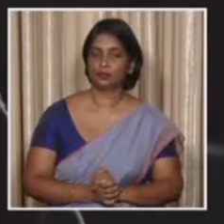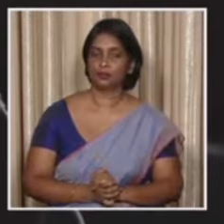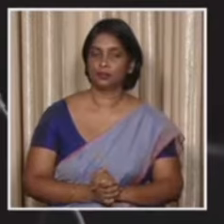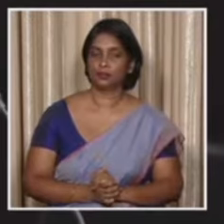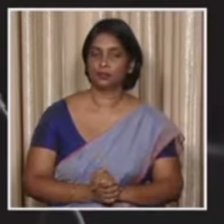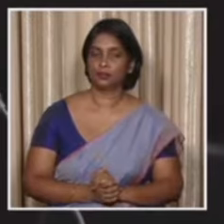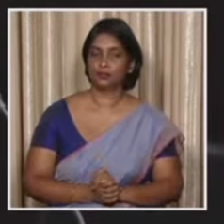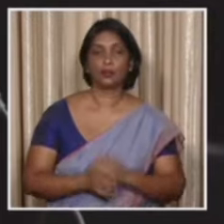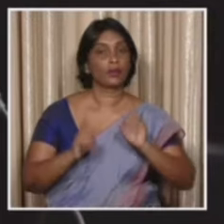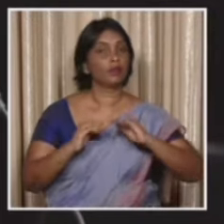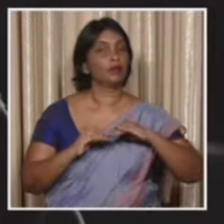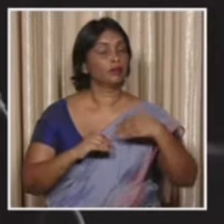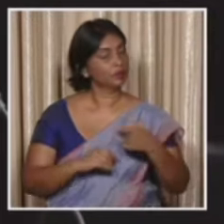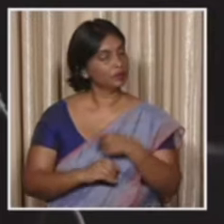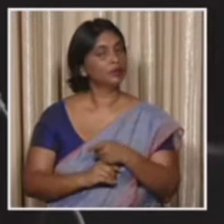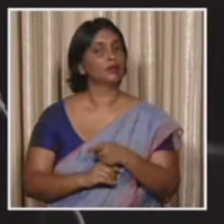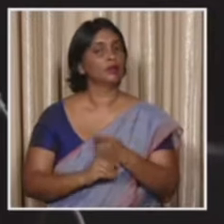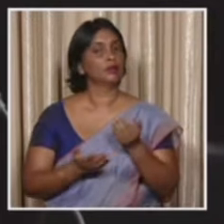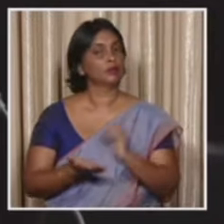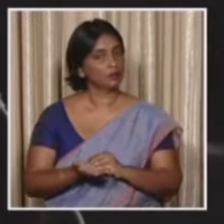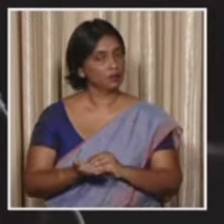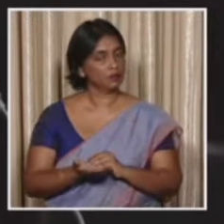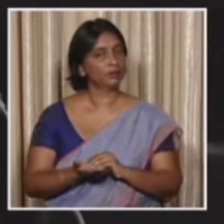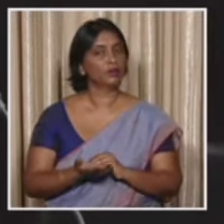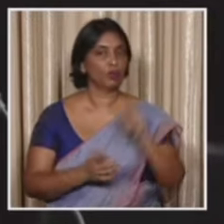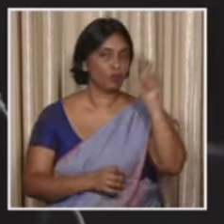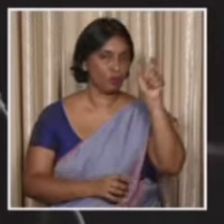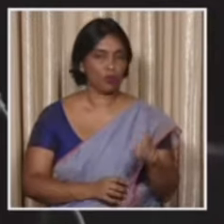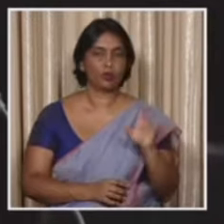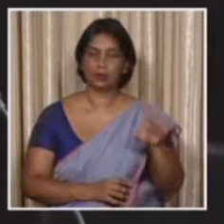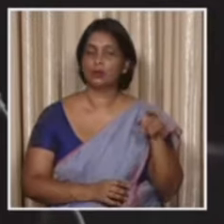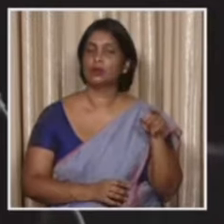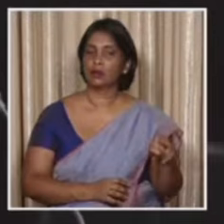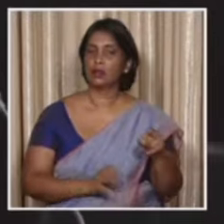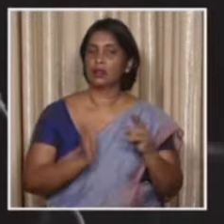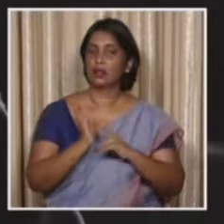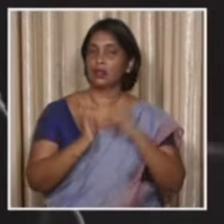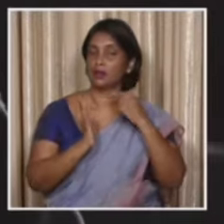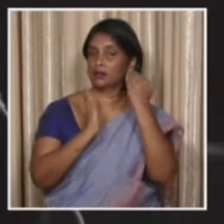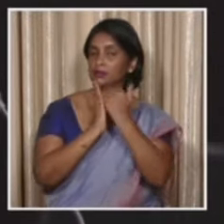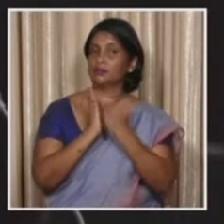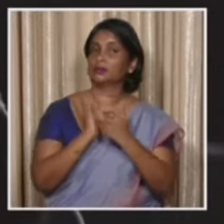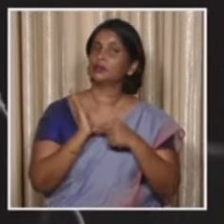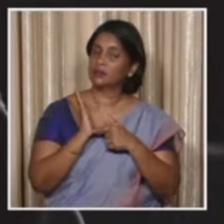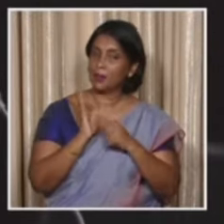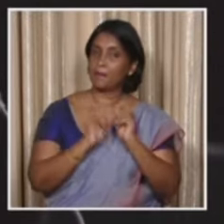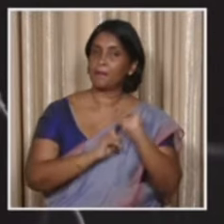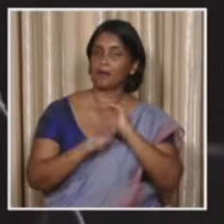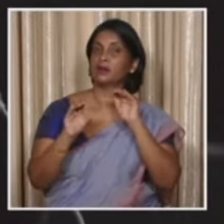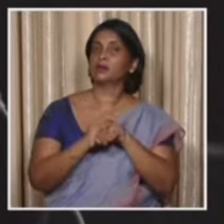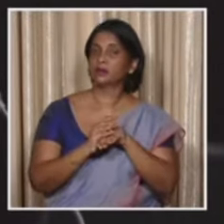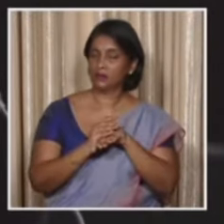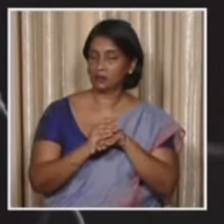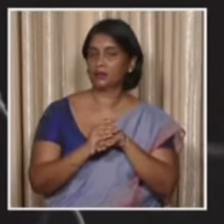மாவட்டத்துக்கு கௌரவம் செய்தோம். அதற்கு பிறகு எங்களுக்கு குருநாயகலை மாவட்டத்தில் ஒரு ஆசனம் பெற முடியாவிட்டாலும் கூட